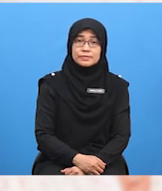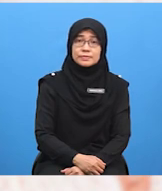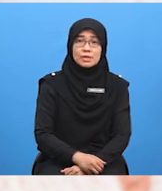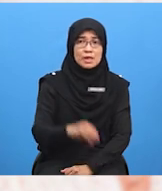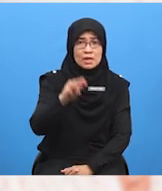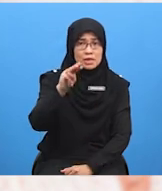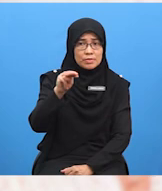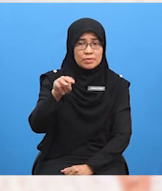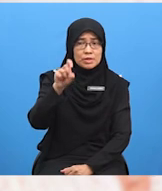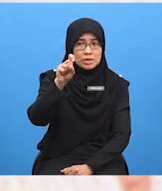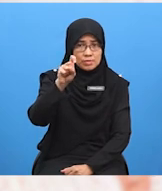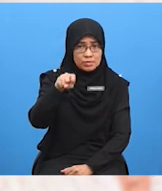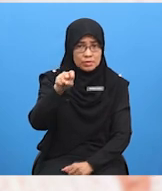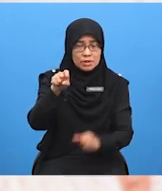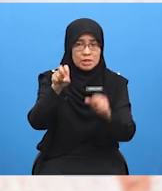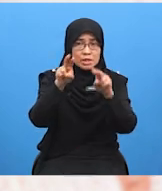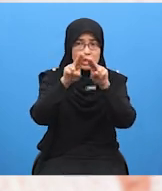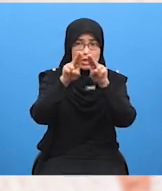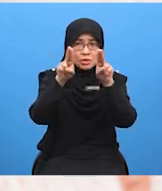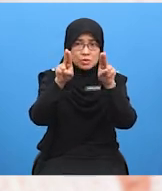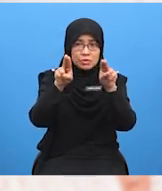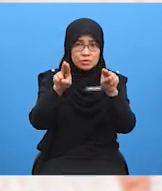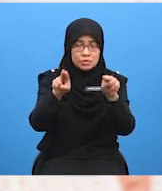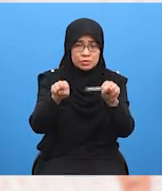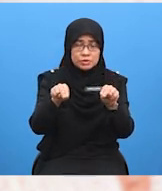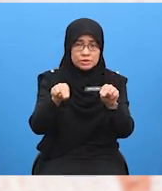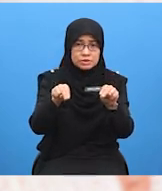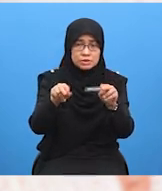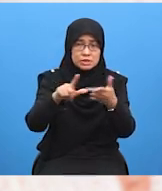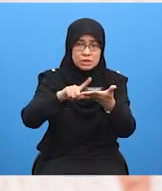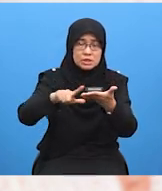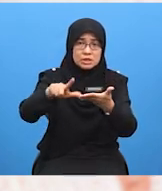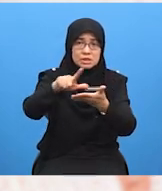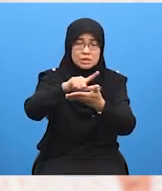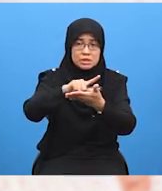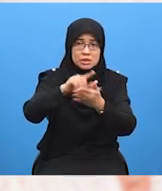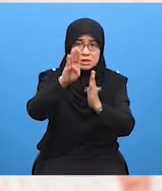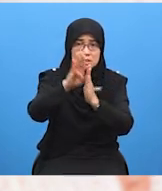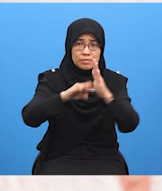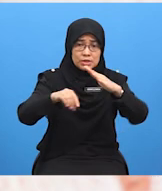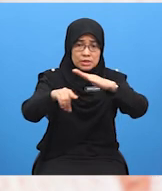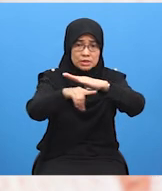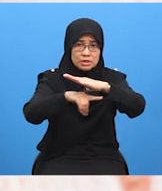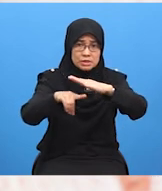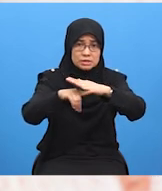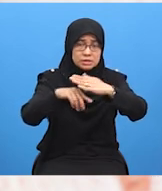Murid boleh menguji litar berdasarkan pengaturcaraan yang telah dipilih.